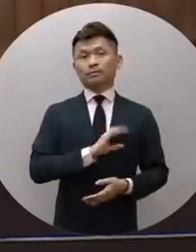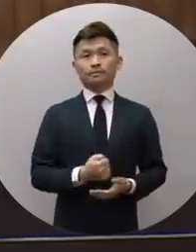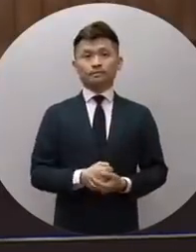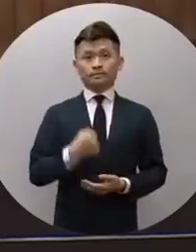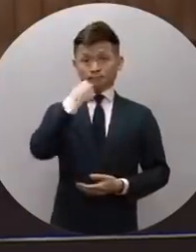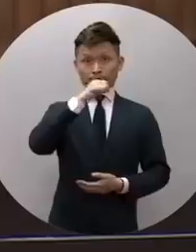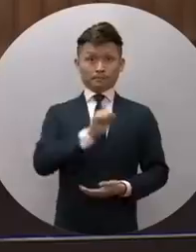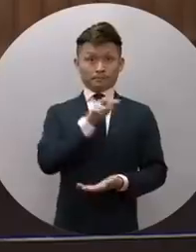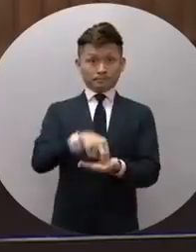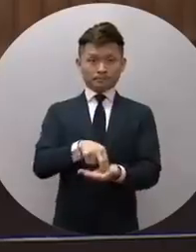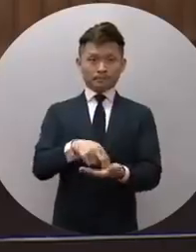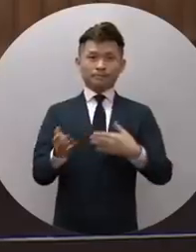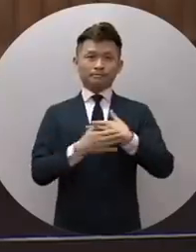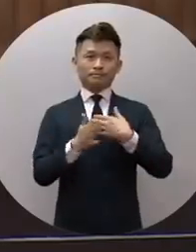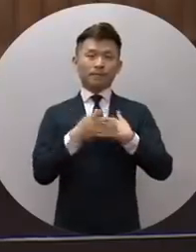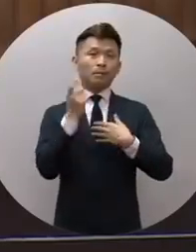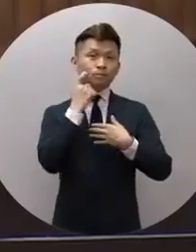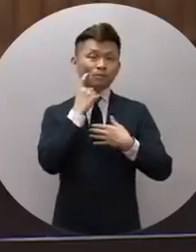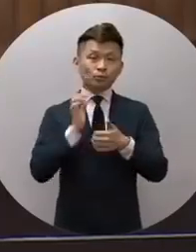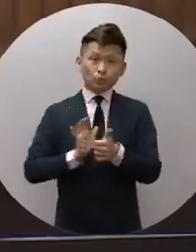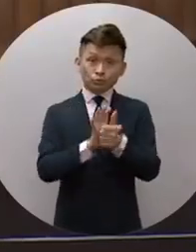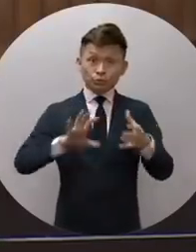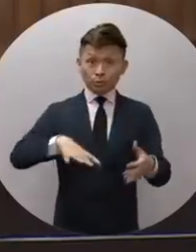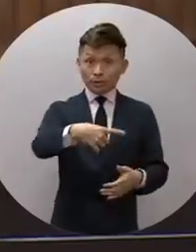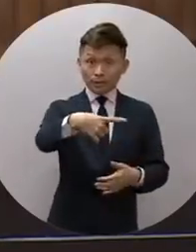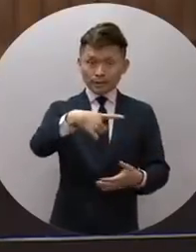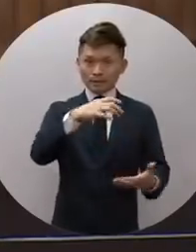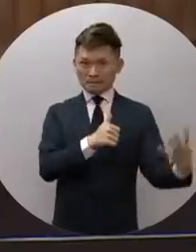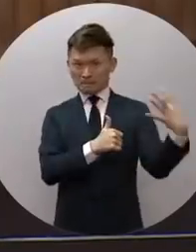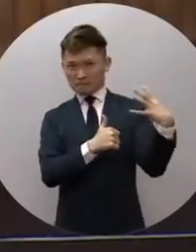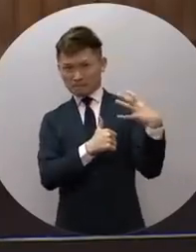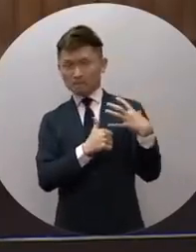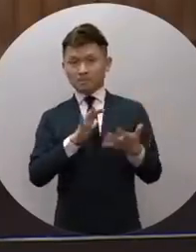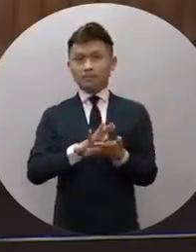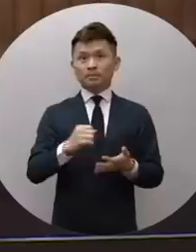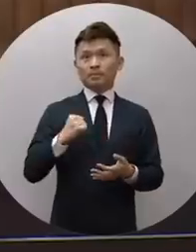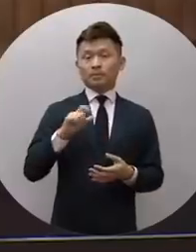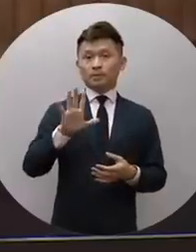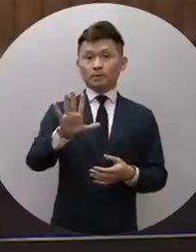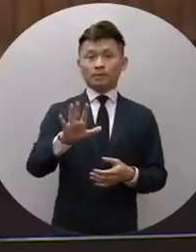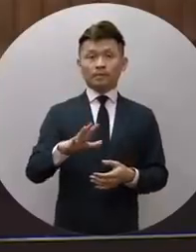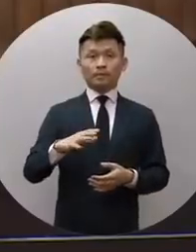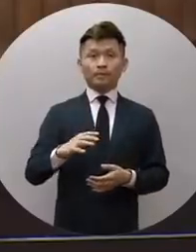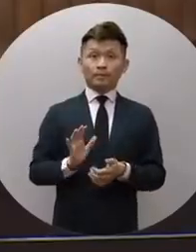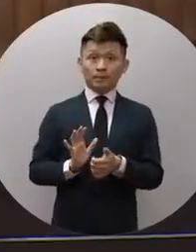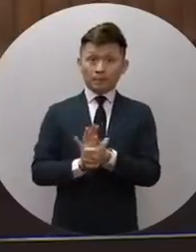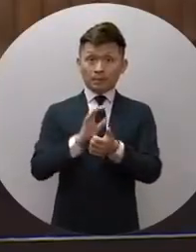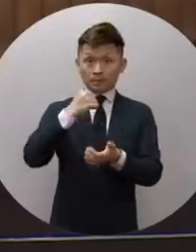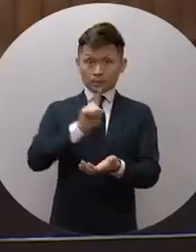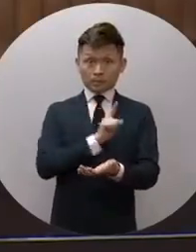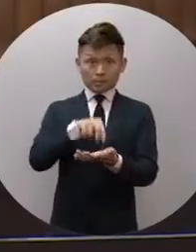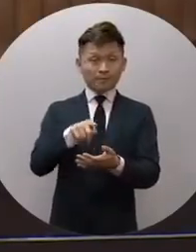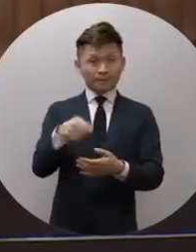台独是假议题，触统是真有压力。台独或许是难以实现的假议